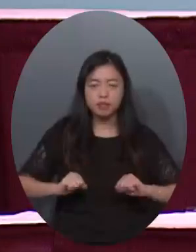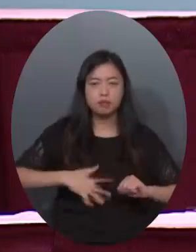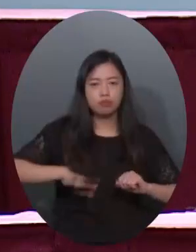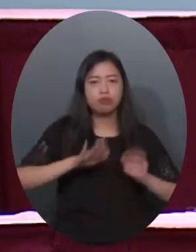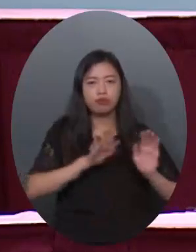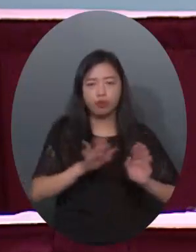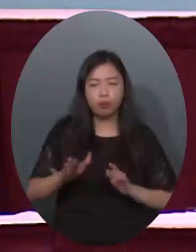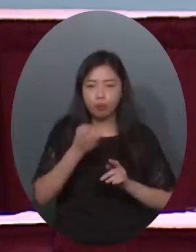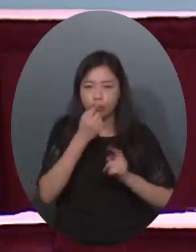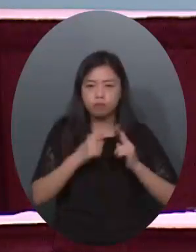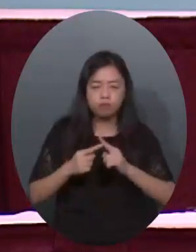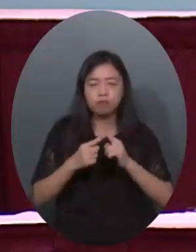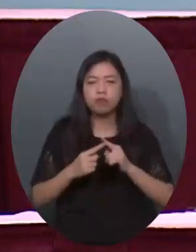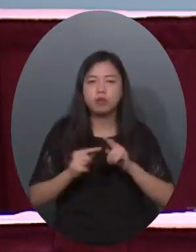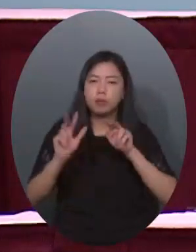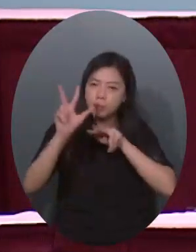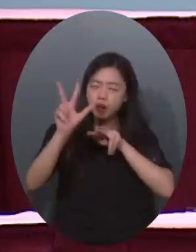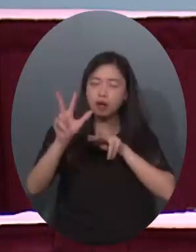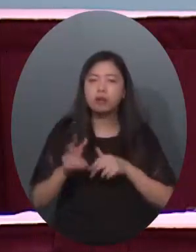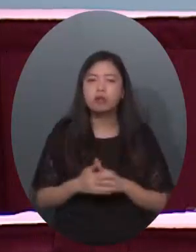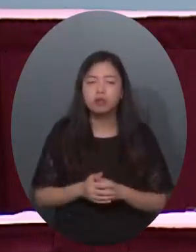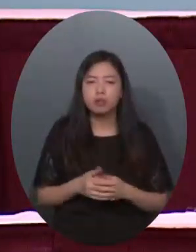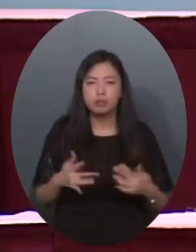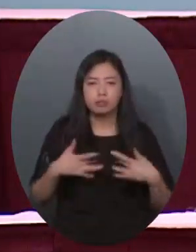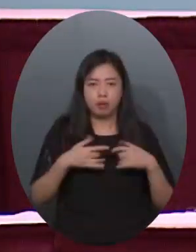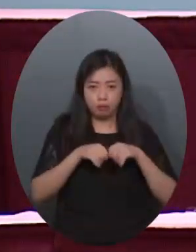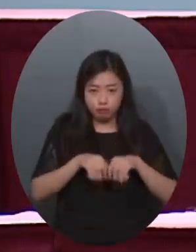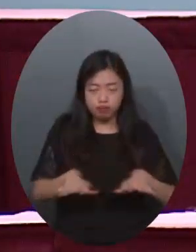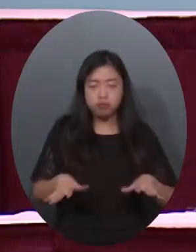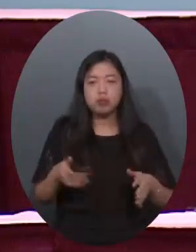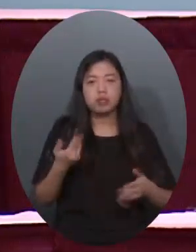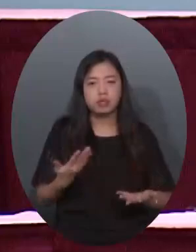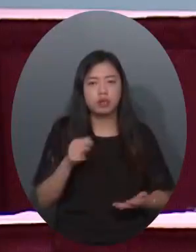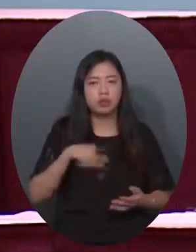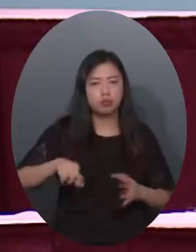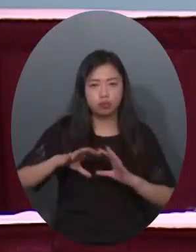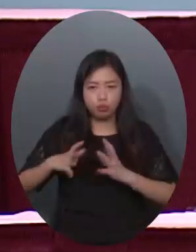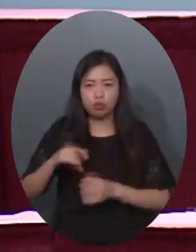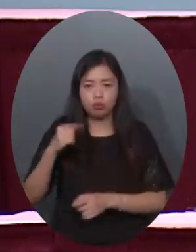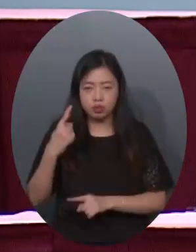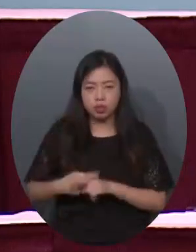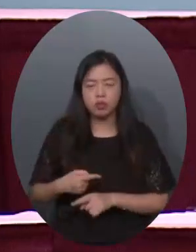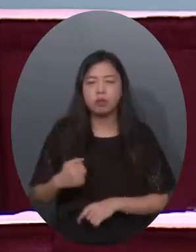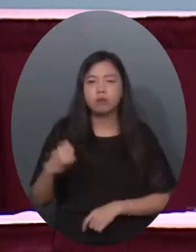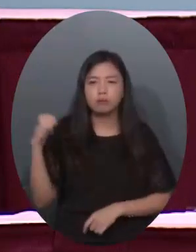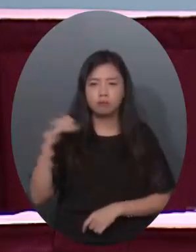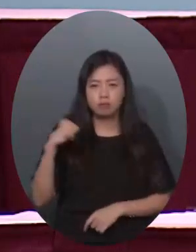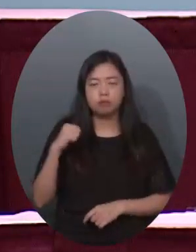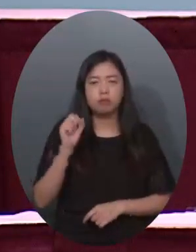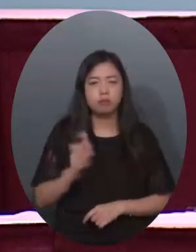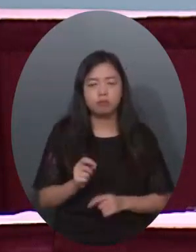務香港市民的承諾。疫情下，我們的團隊真正做到 keep cities